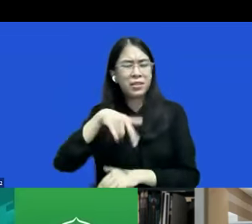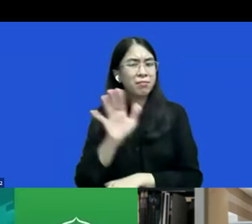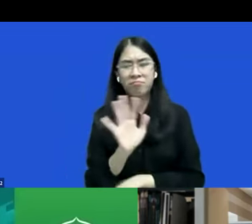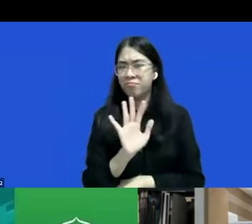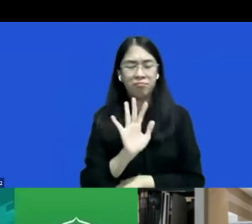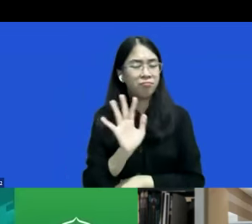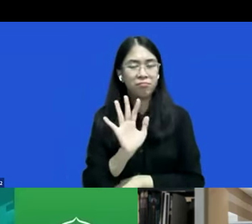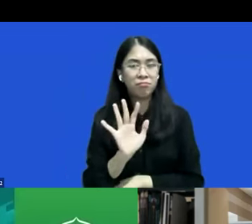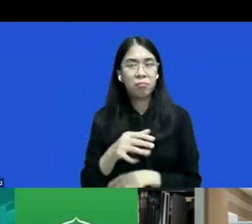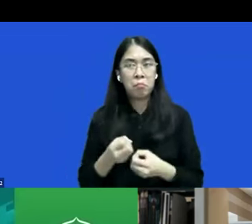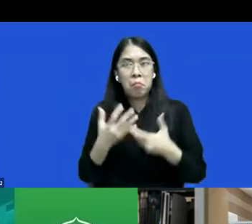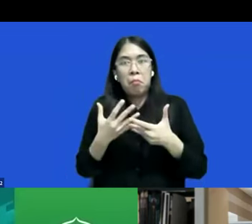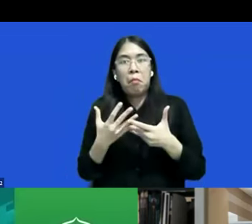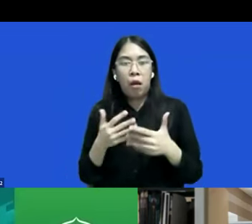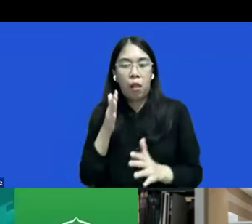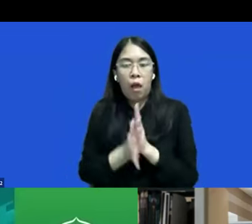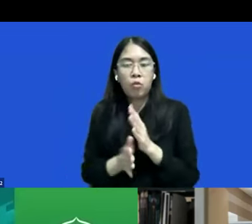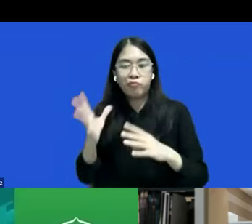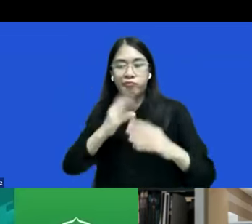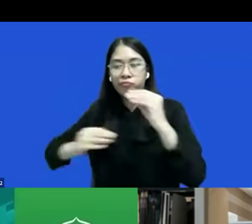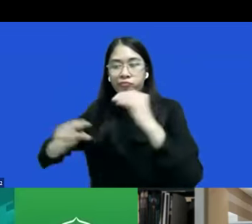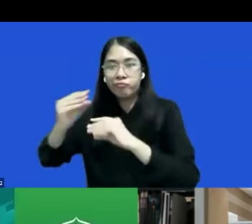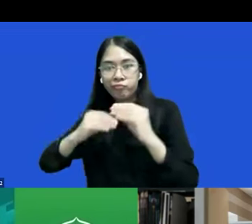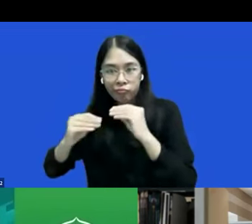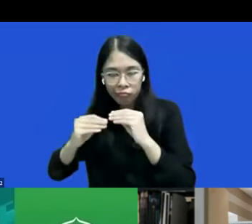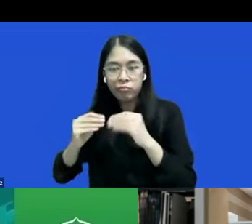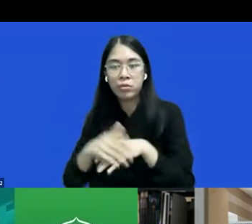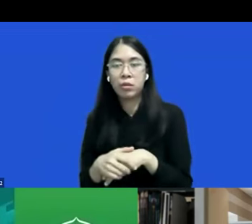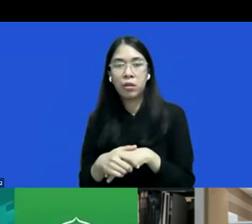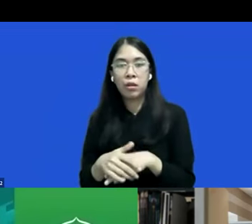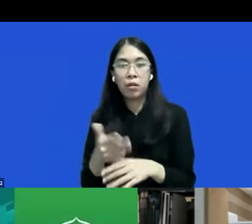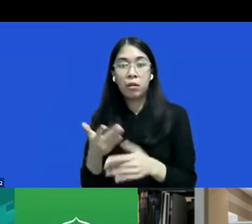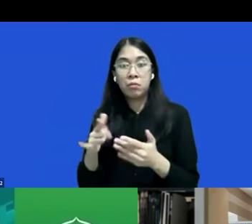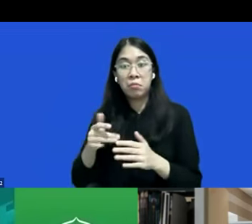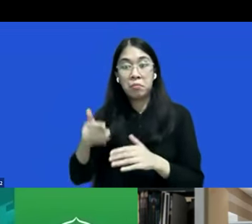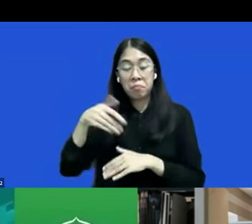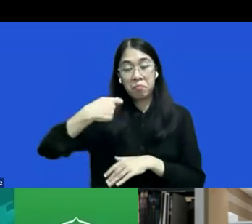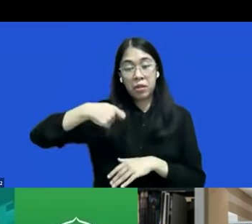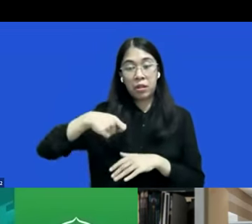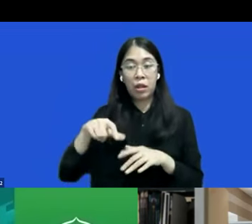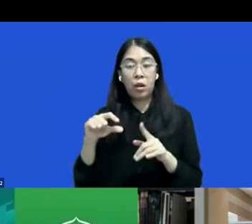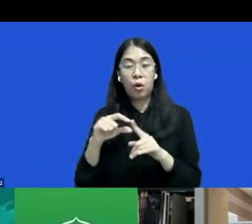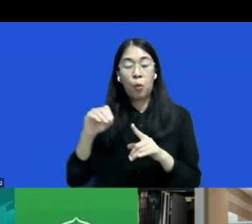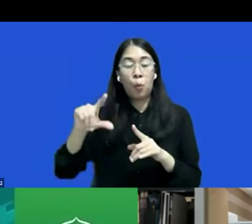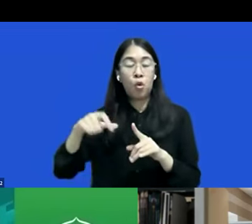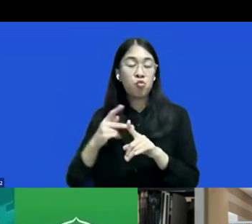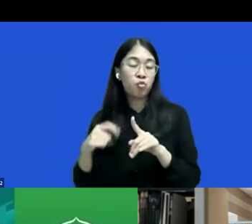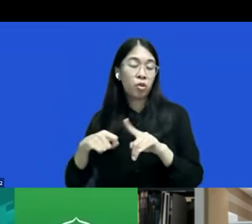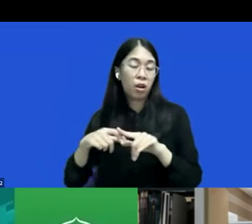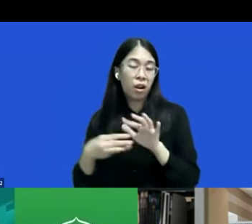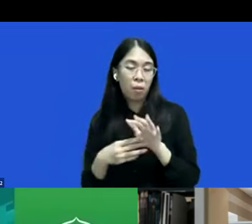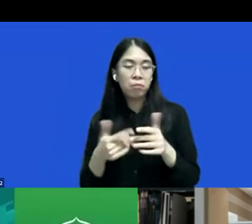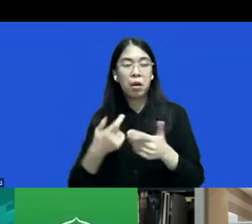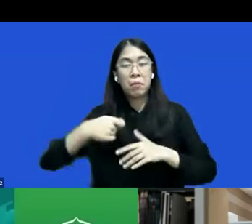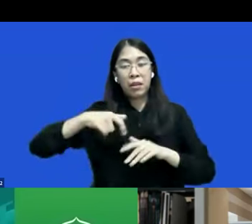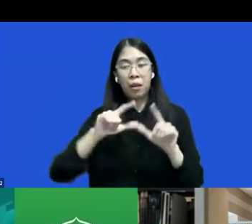ini tiba-tiba loncat ke pembahasan ketika di Menko Polhukam, kementerian lembaga ya seperti kejaksaan